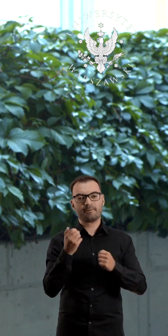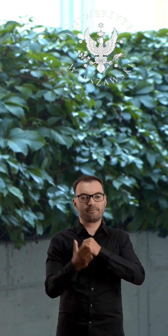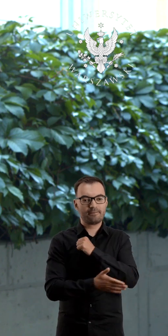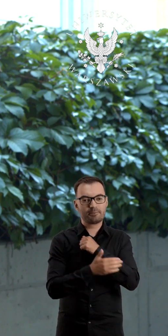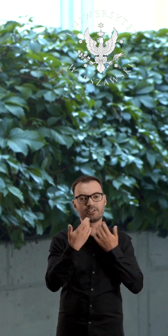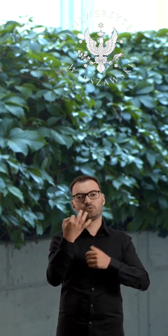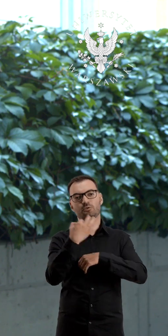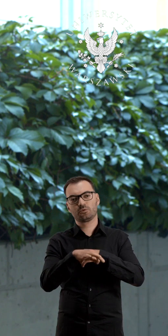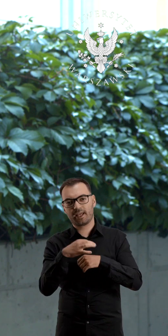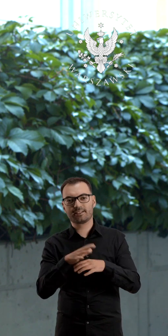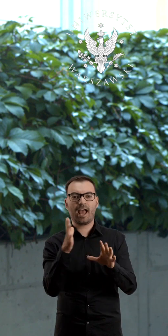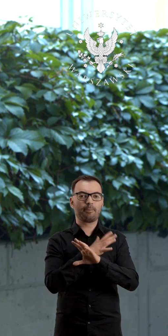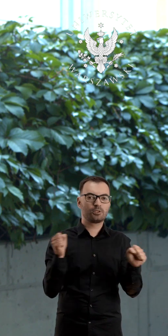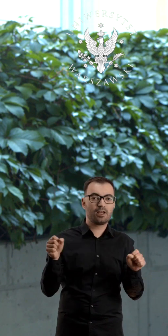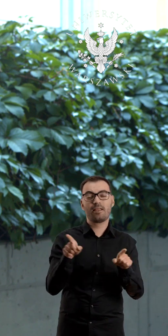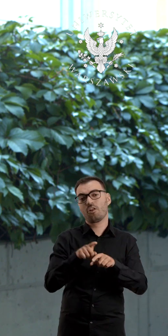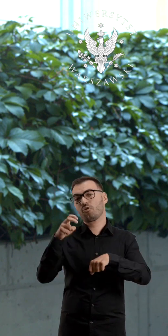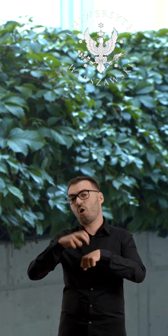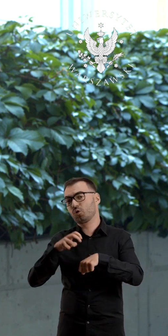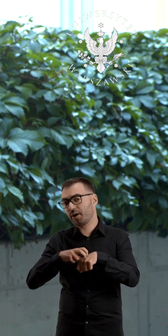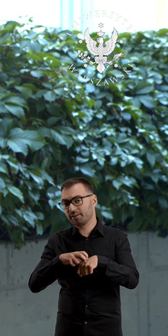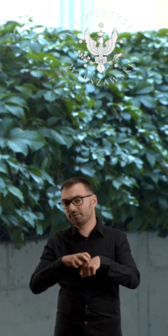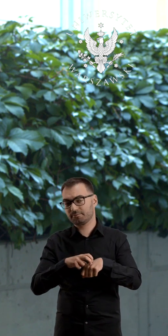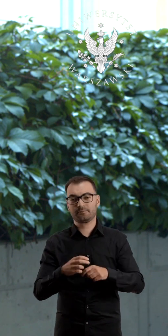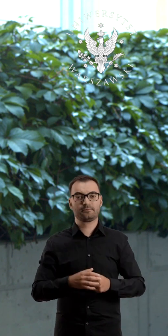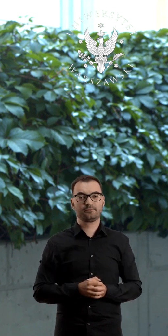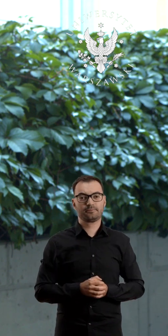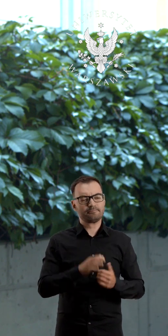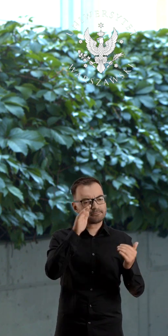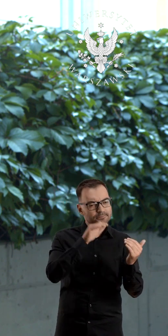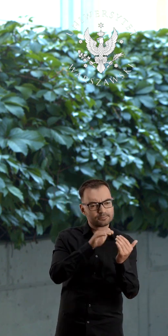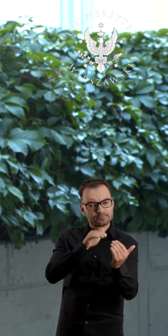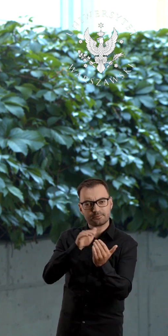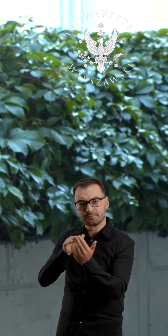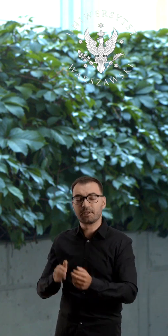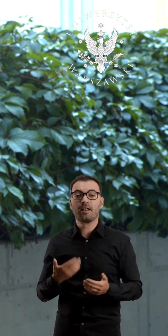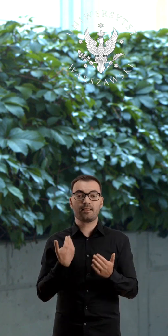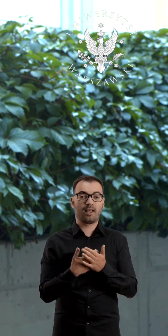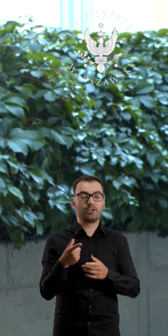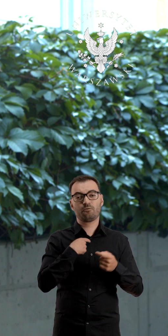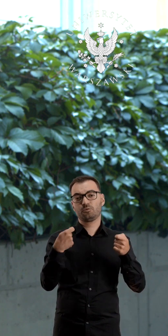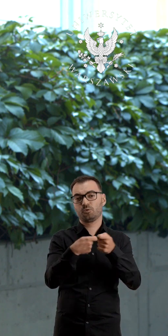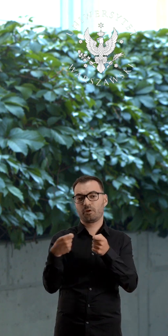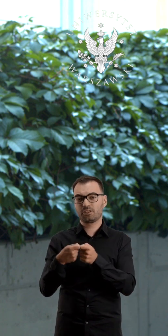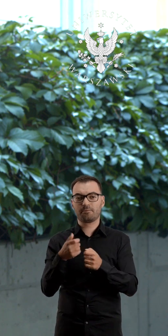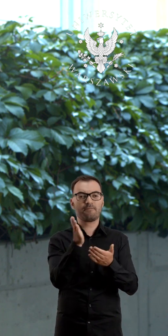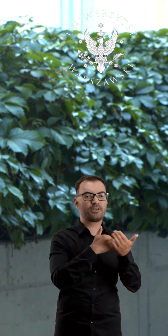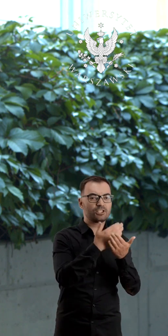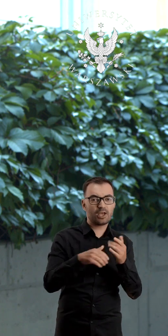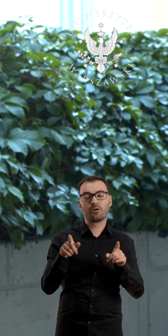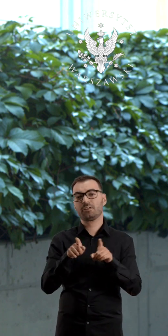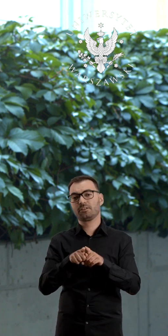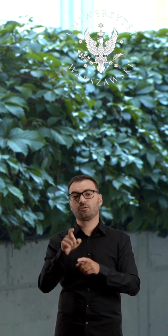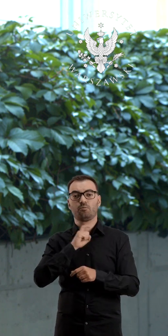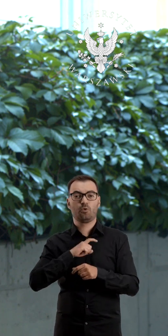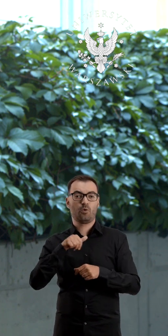się wesprzeć studentów, absolwentów i doktorantów właśnie w taki sposób, jak potrzebują. W tym celu współpracujemy z wydziałami oraz innymi